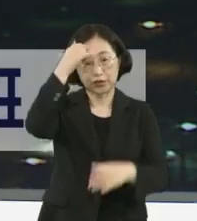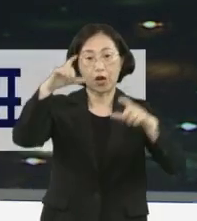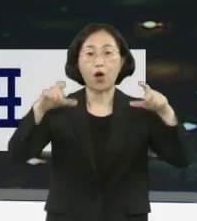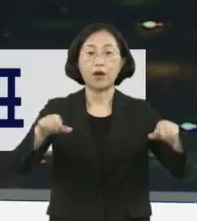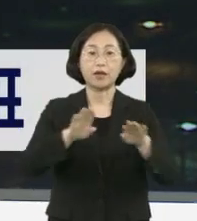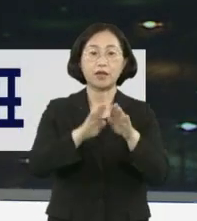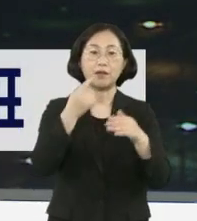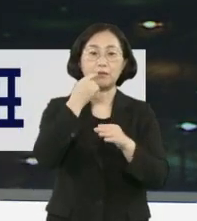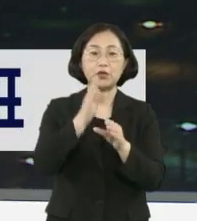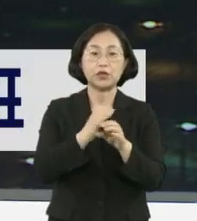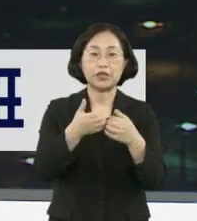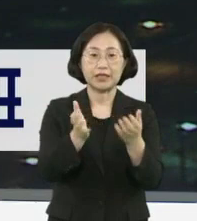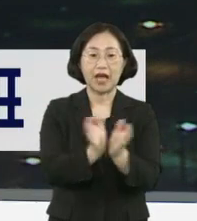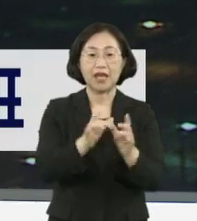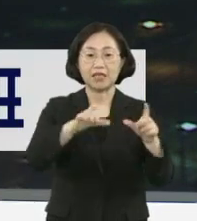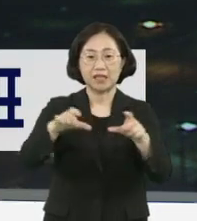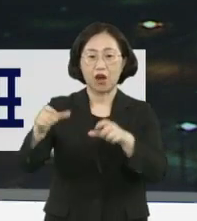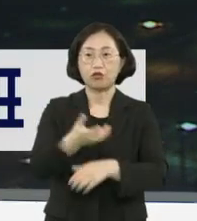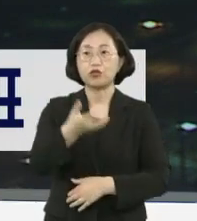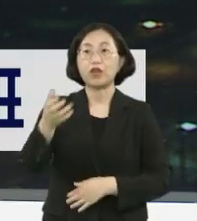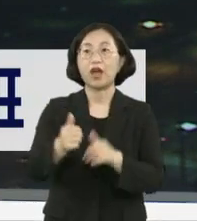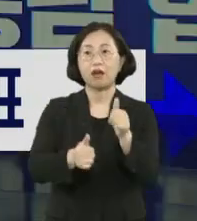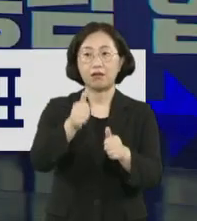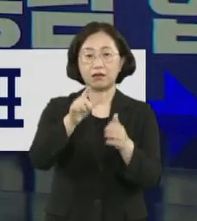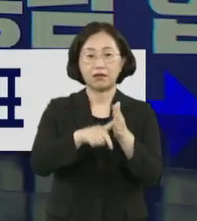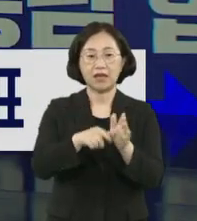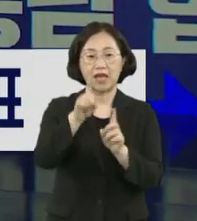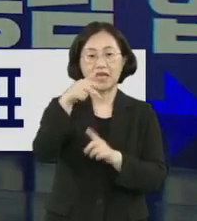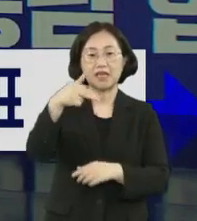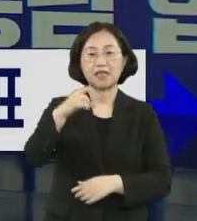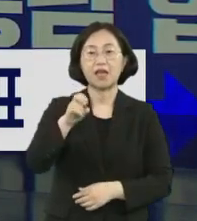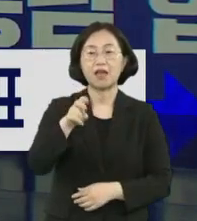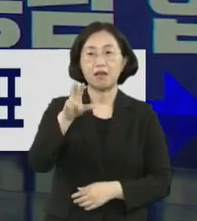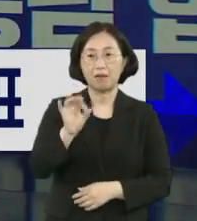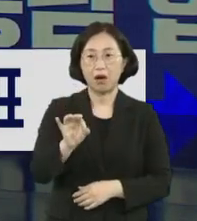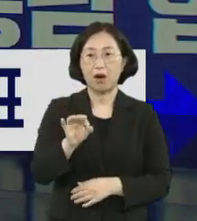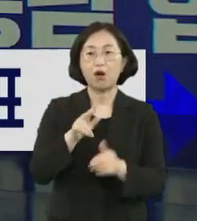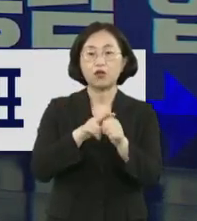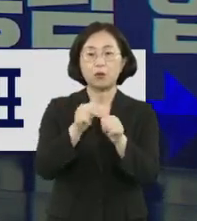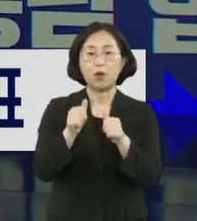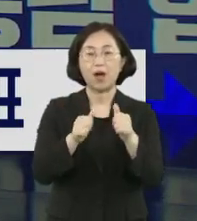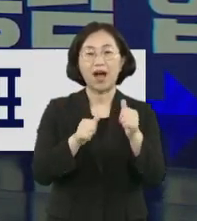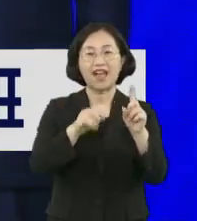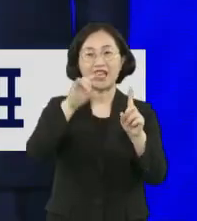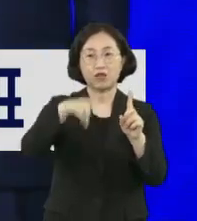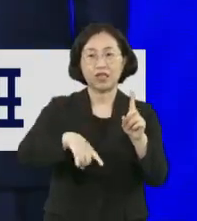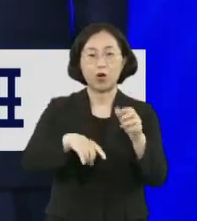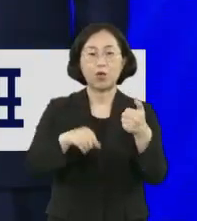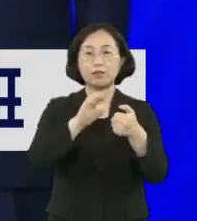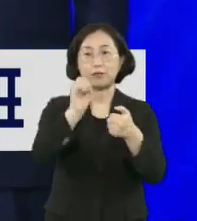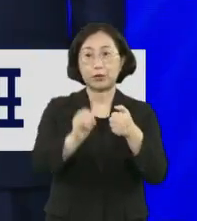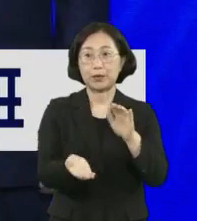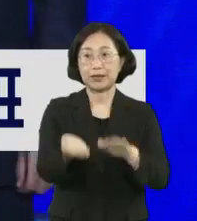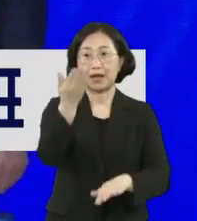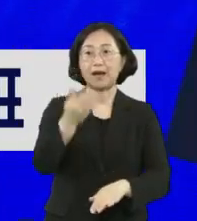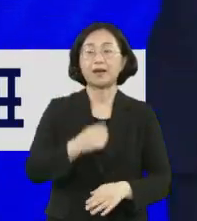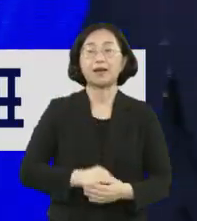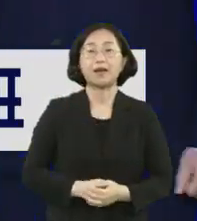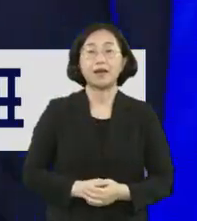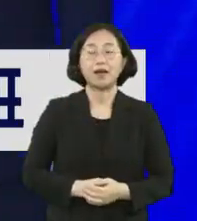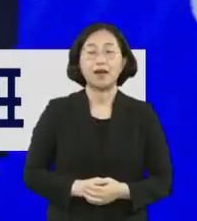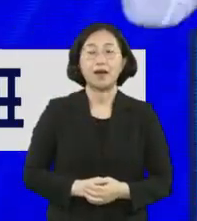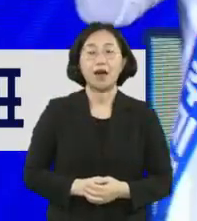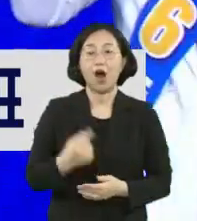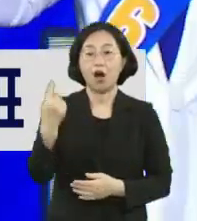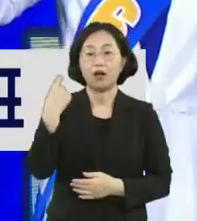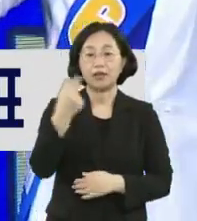충청권에서 열린 민주당 첫 지역순회 경선에서 이재명 후보가 이틀 연속 과반 이상을 차지했습니다. 이